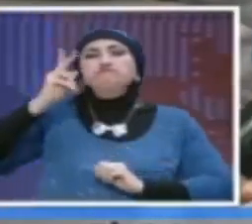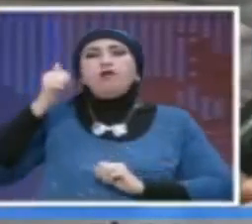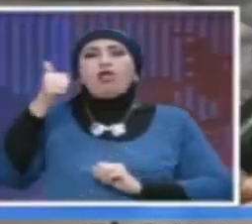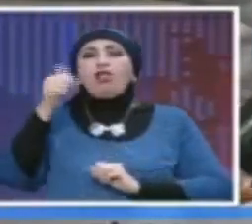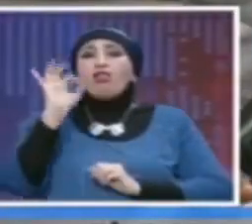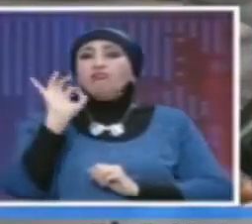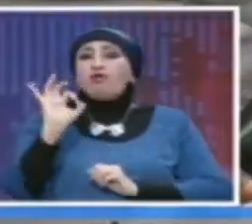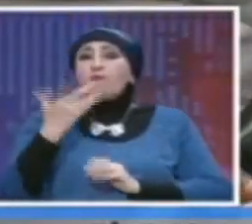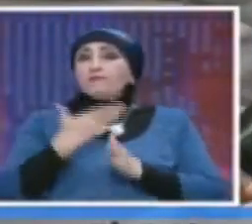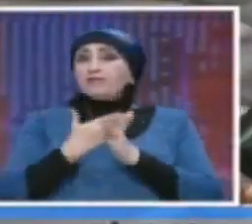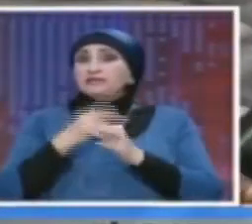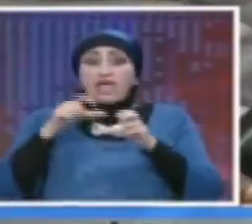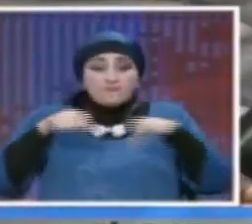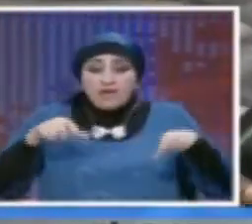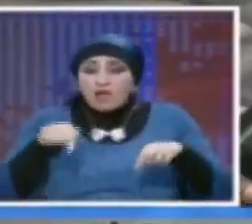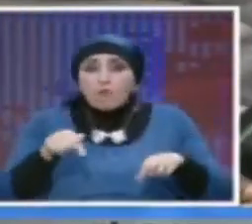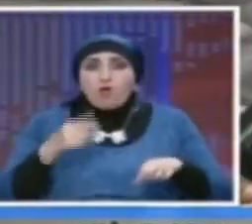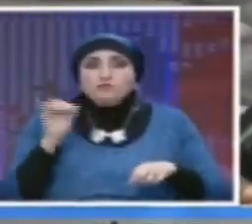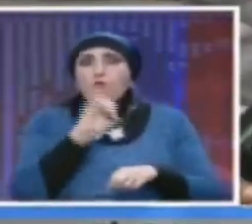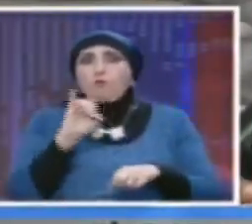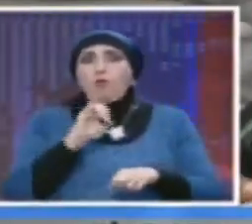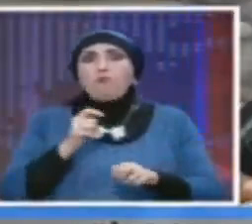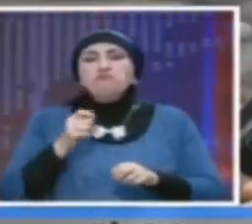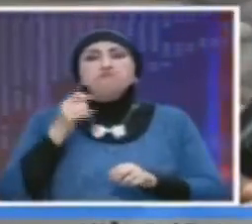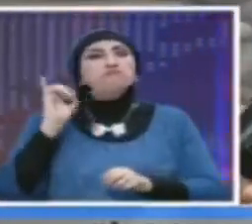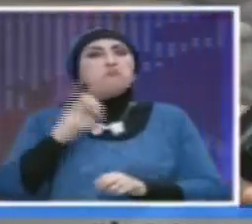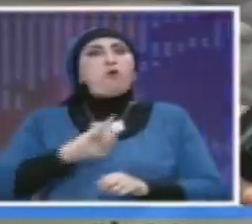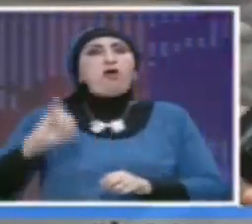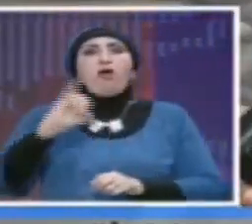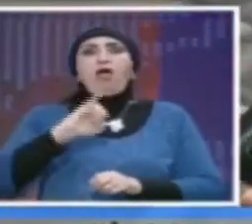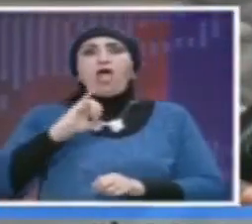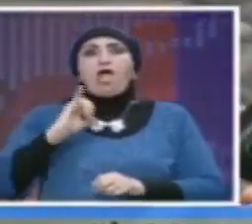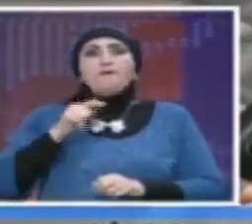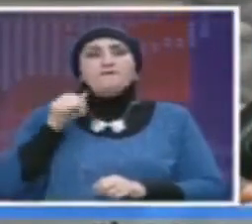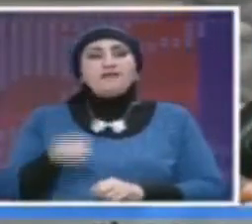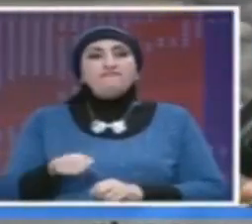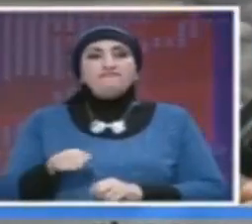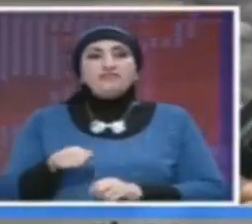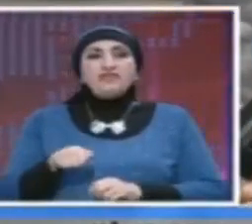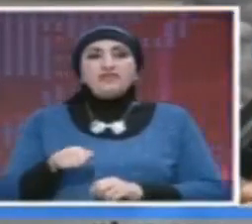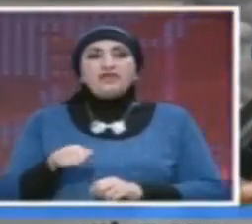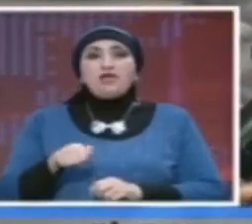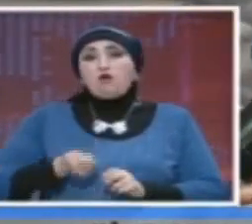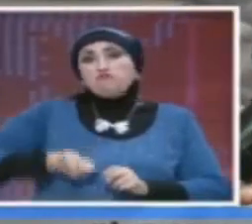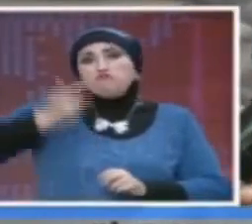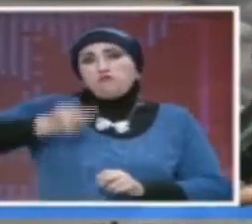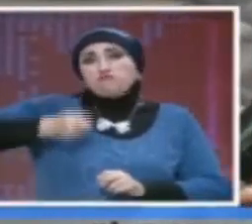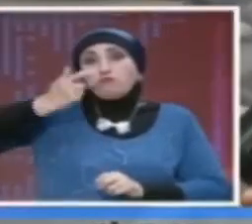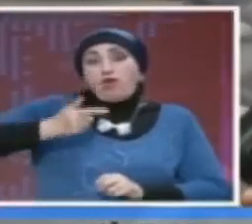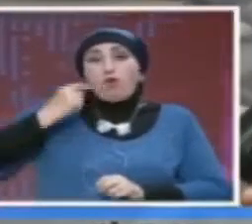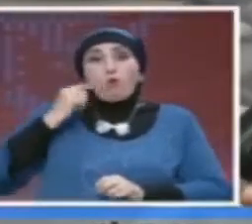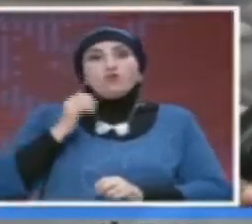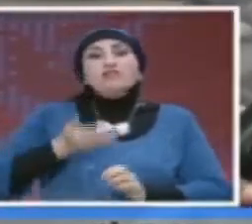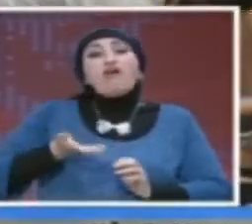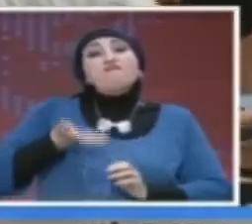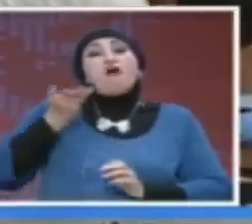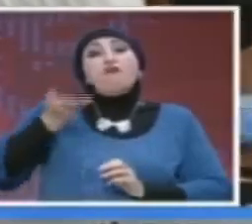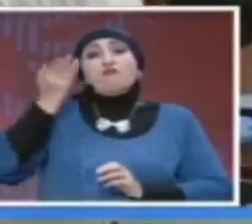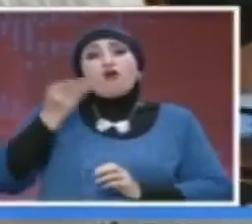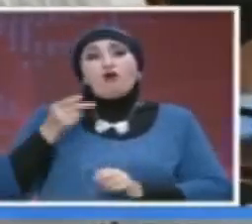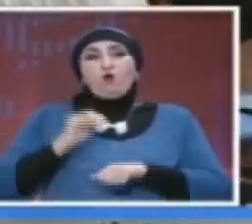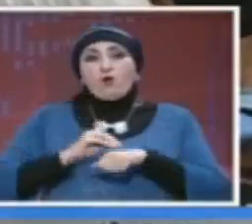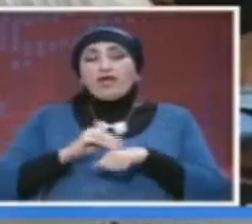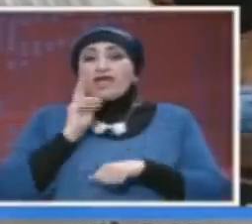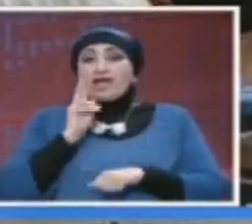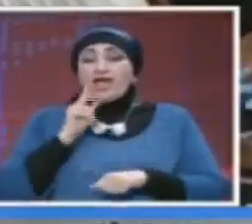أنه المجموعة دي مجموعة أغنى ومجموعة مقتدرة ومجموعة ذات شأن أعلى.